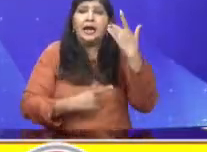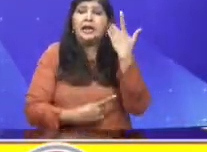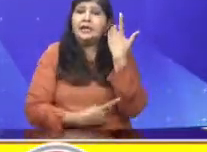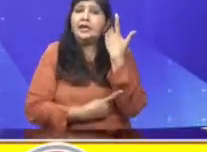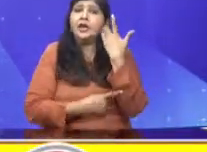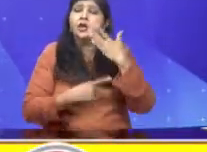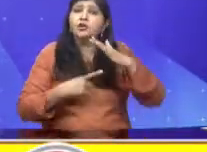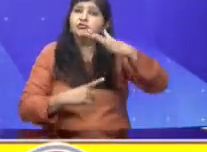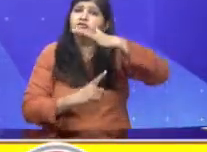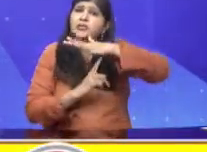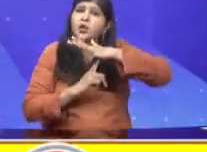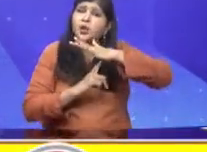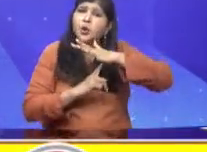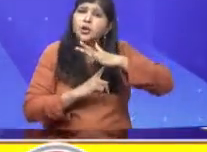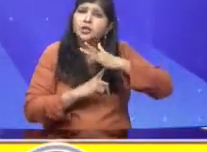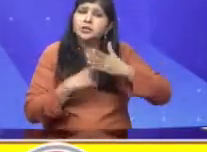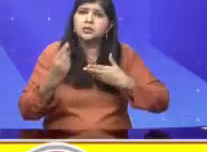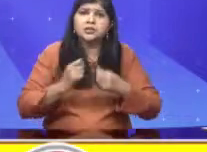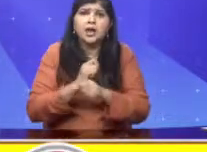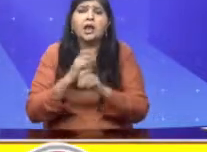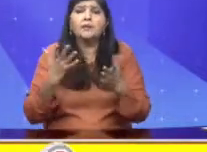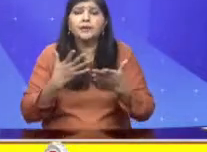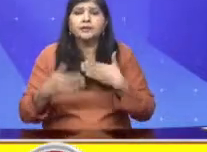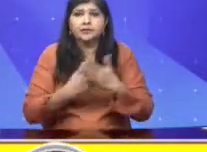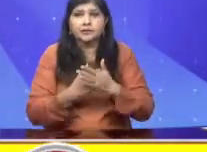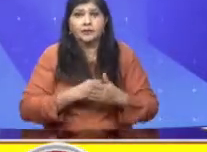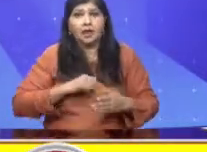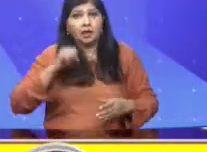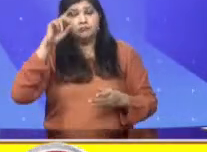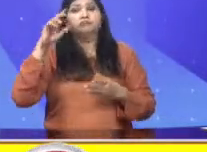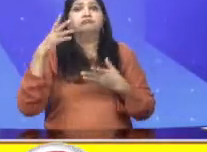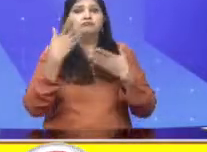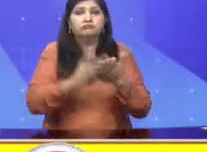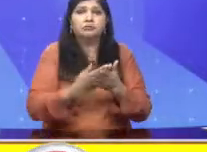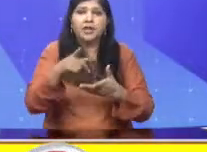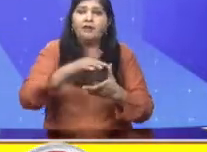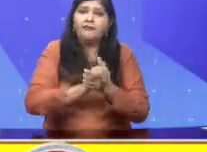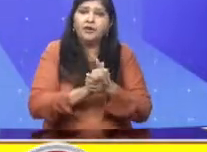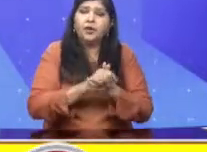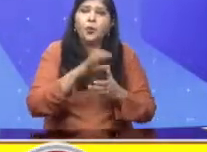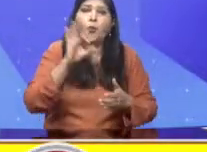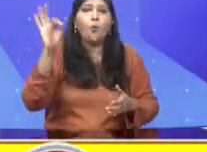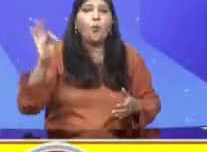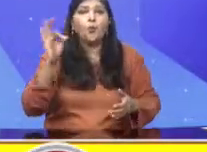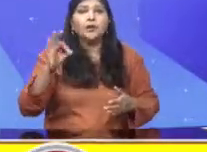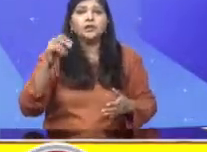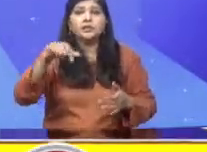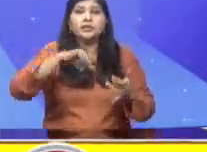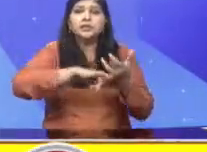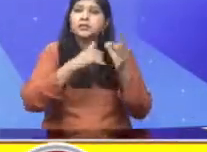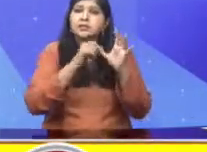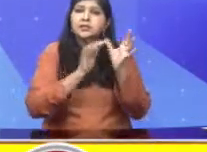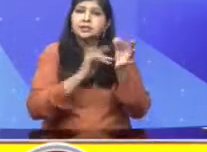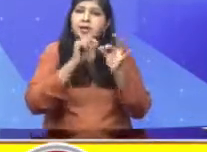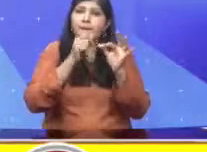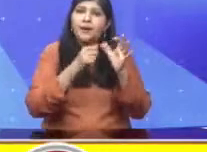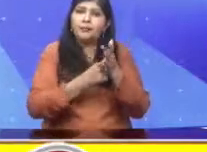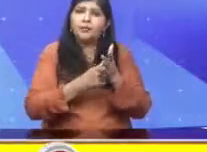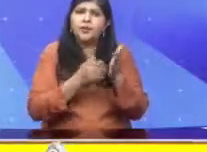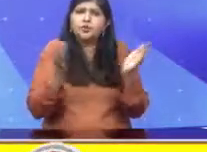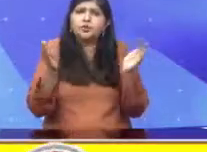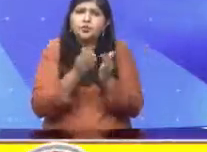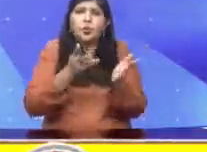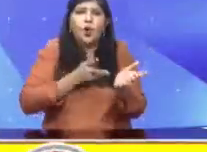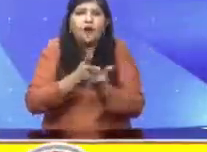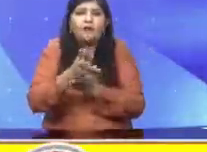प्योग भी आपको अचंपित कर देगा यह साती हैं ओडिशा के संबलपूर जिल्ले के एक गाउं में